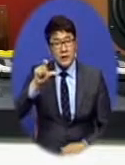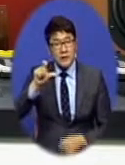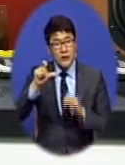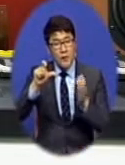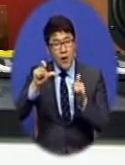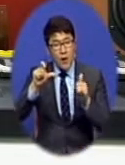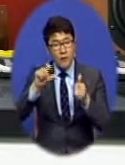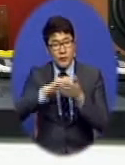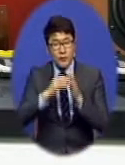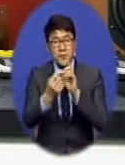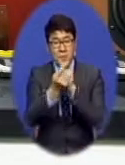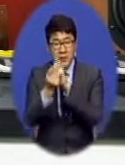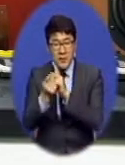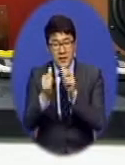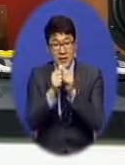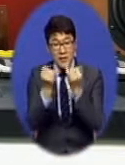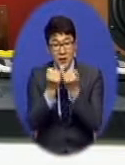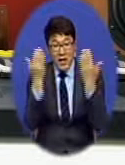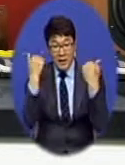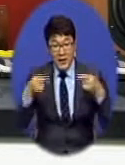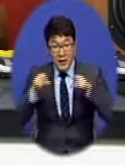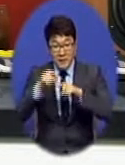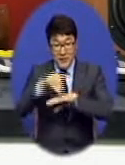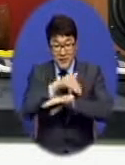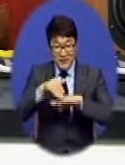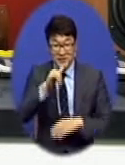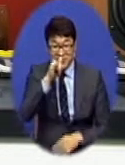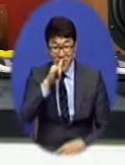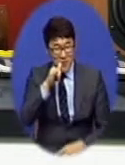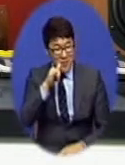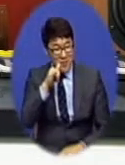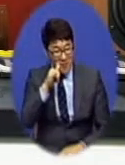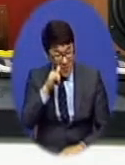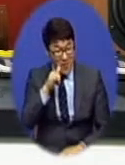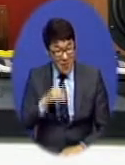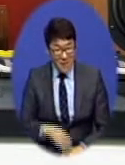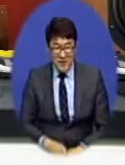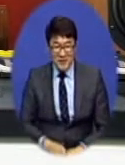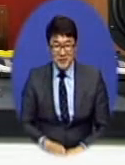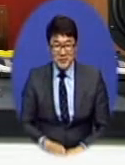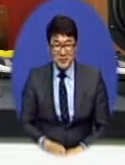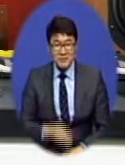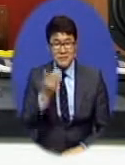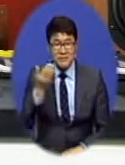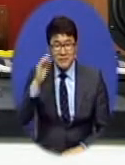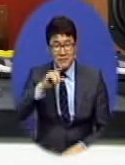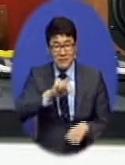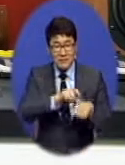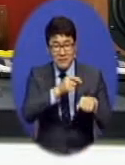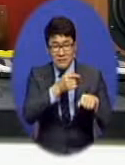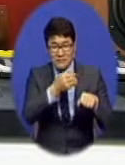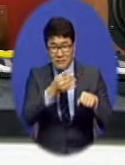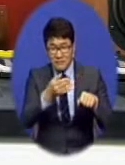이렇게들 만났었거든요. 남녀공학이었어요, 저희는. 아, 시대 드물게, 예. 네, 그런데